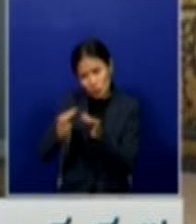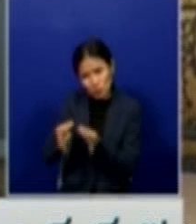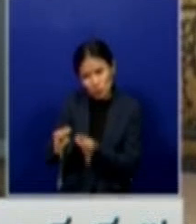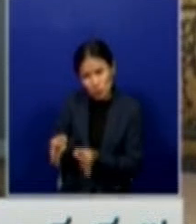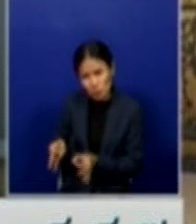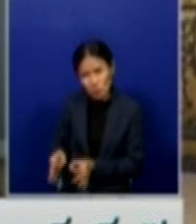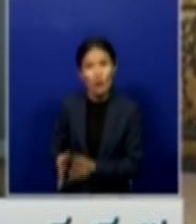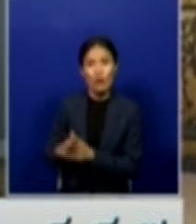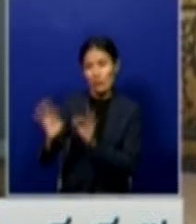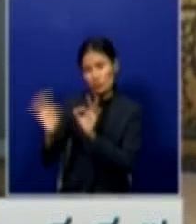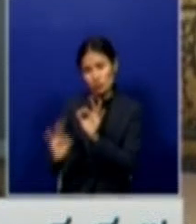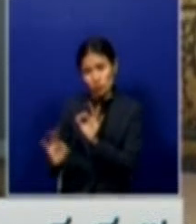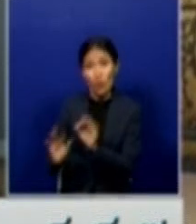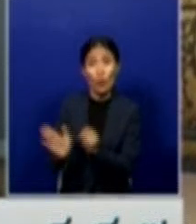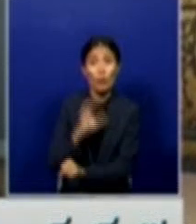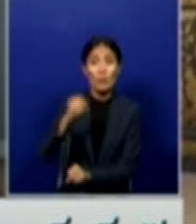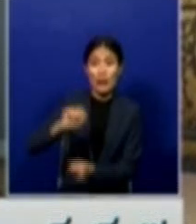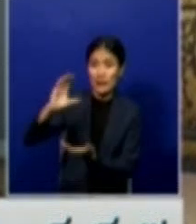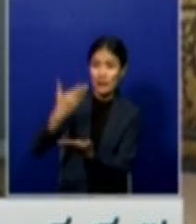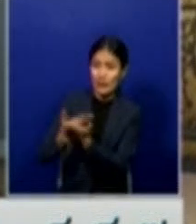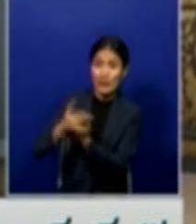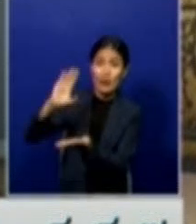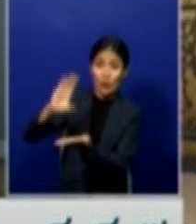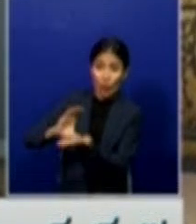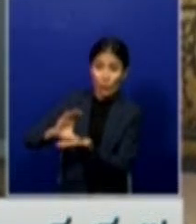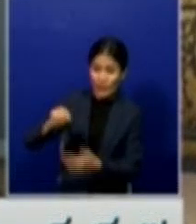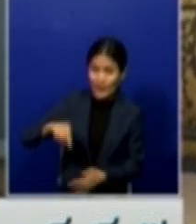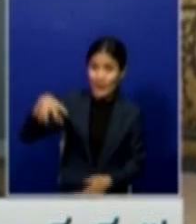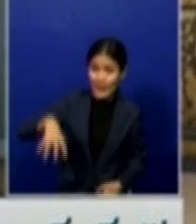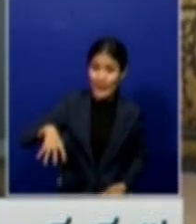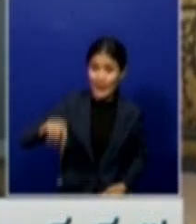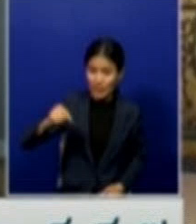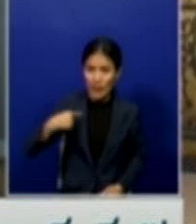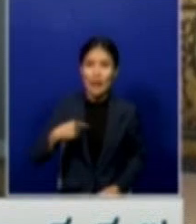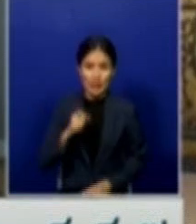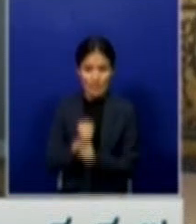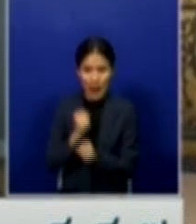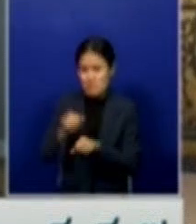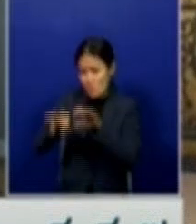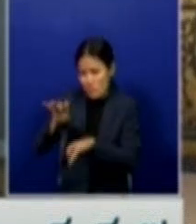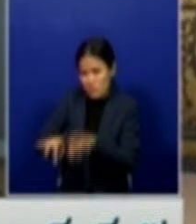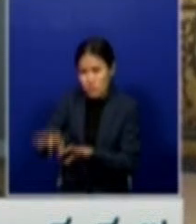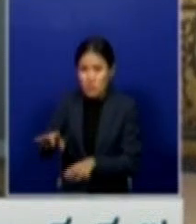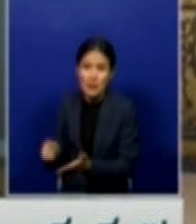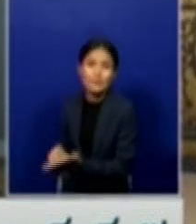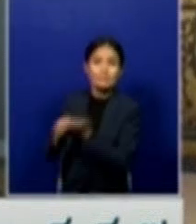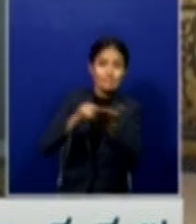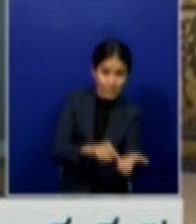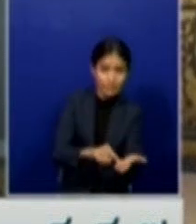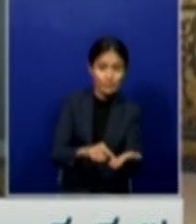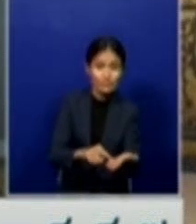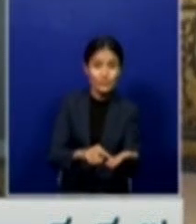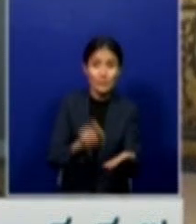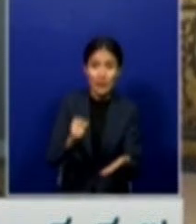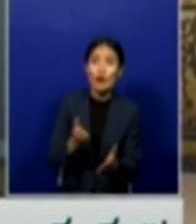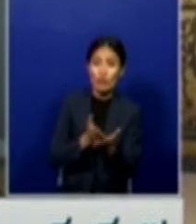าณทำงานเต็มที่เอารายละเอียดมาให้กับผู้แทนได้ดูและตรวจสอบแล้วก็สุดท้ายการทำงานก็จะโปร่งใสตรวจส